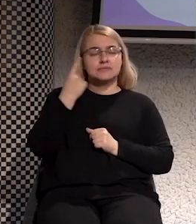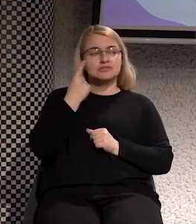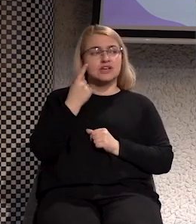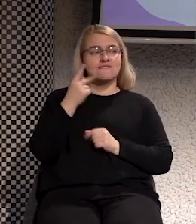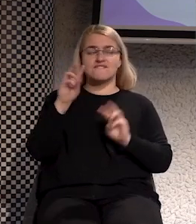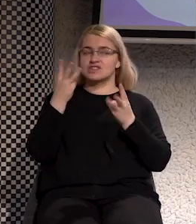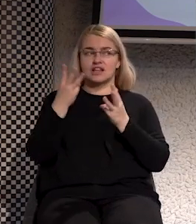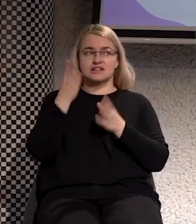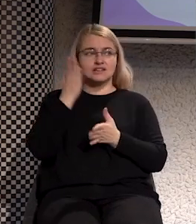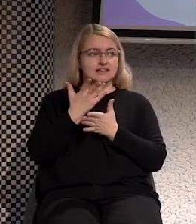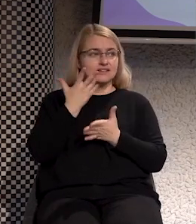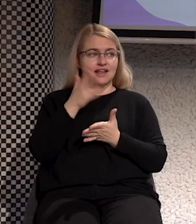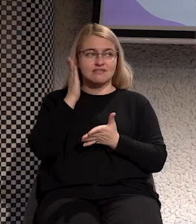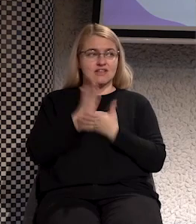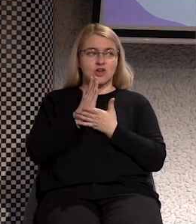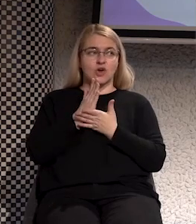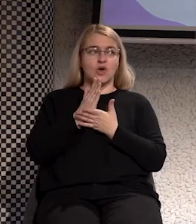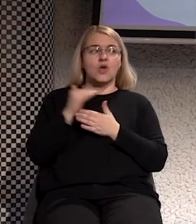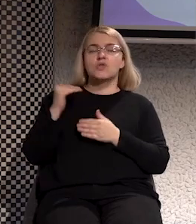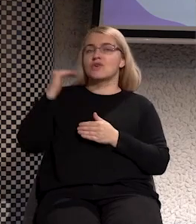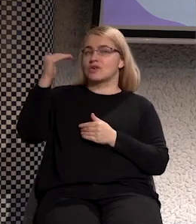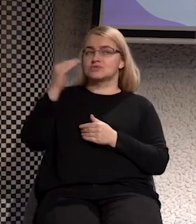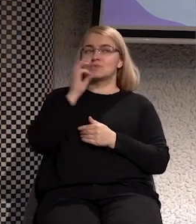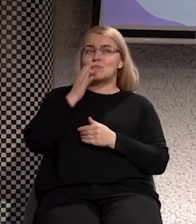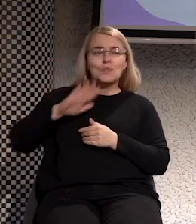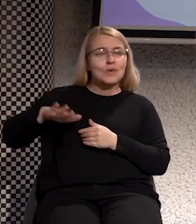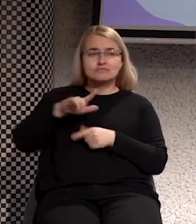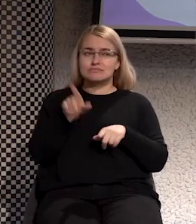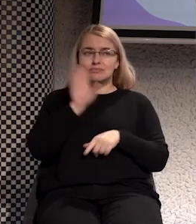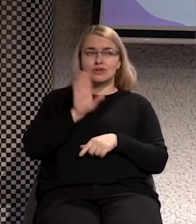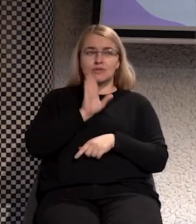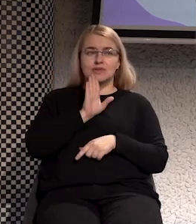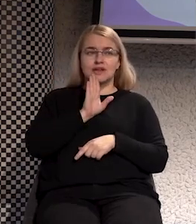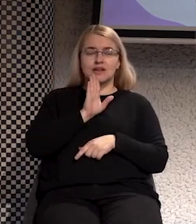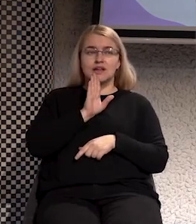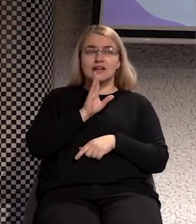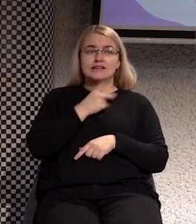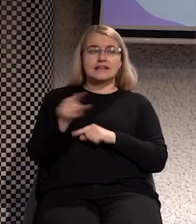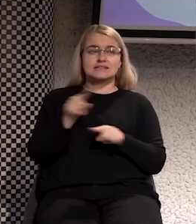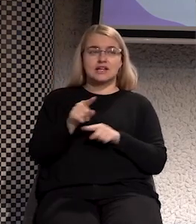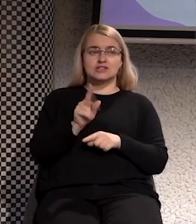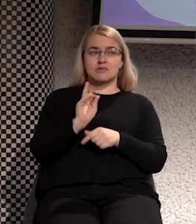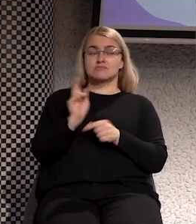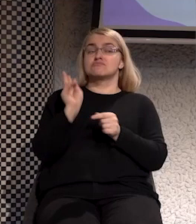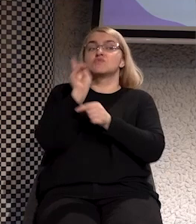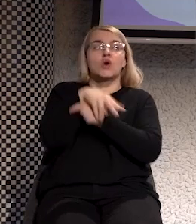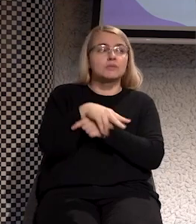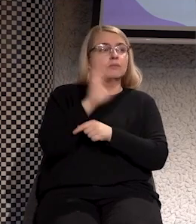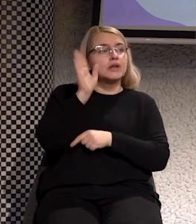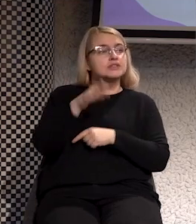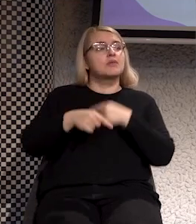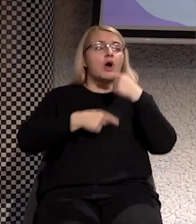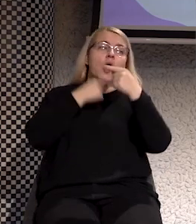tylko z dorosłymi, ale też z nastolatkami, to jest też wzajemne, w sensie to nie jest tak, że my tu przychodzimy i tylko będziemy wam